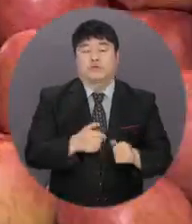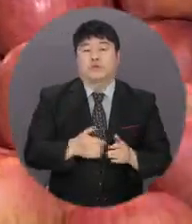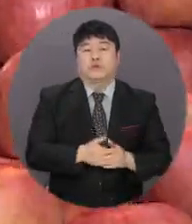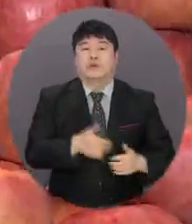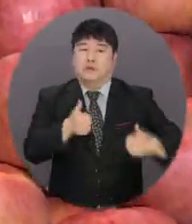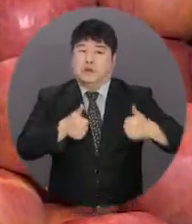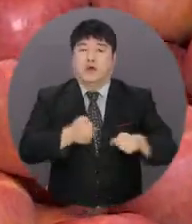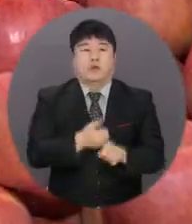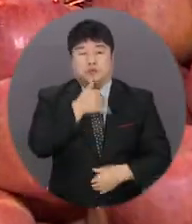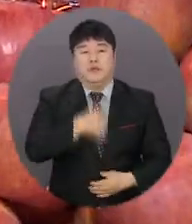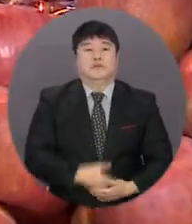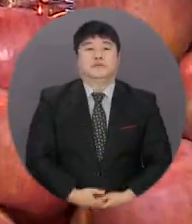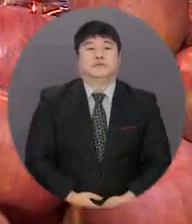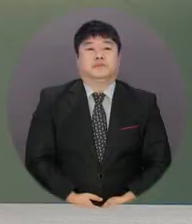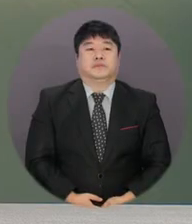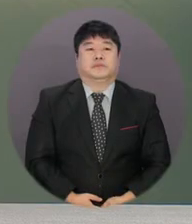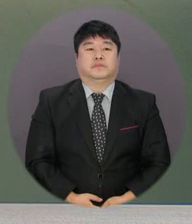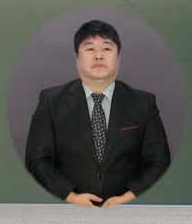있습니다.